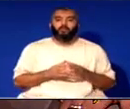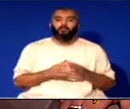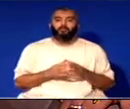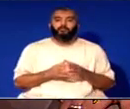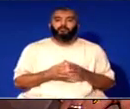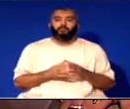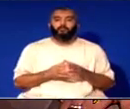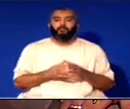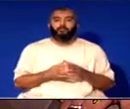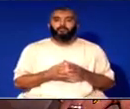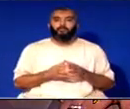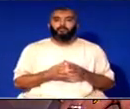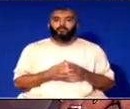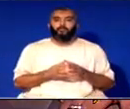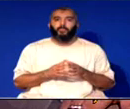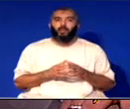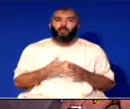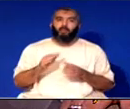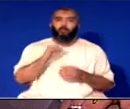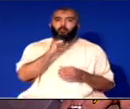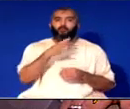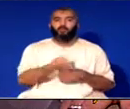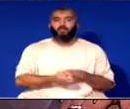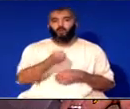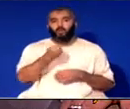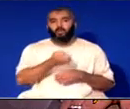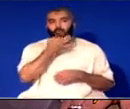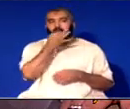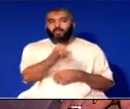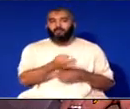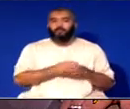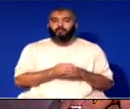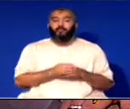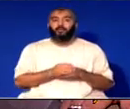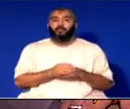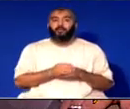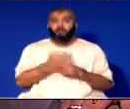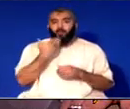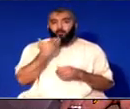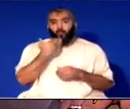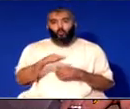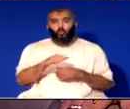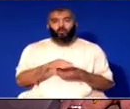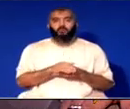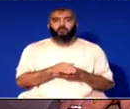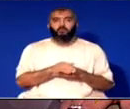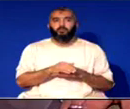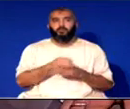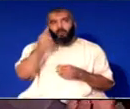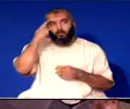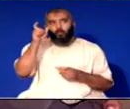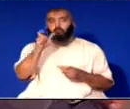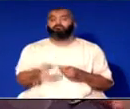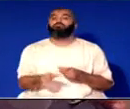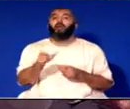والاه. جاء عن رسول الله عليه الصلاة والسلام قوله: من حسن إسلام المرء تركه ما لا يعنيه.